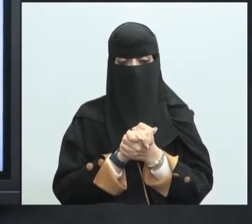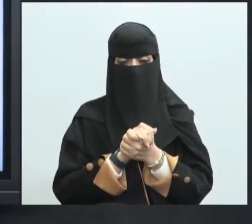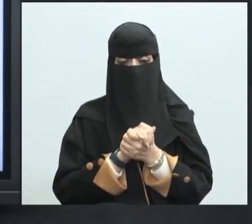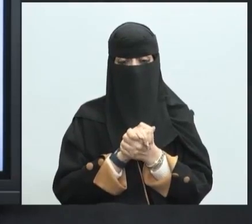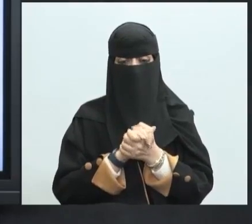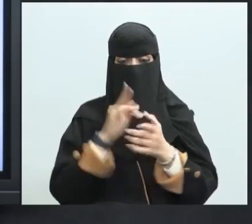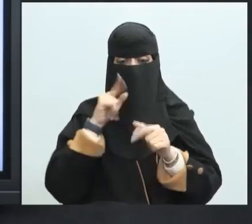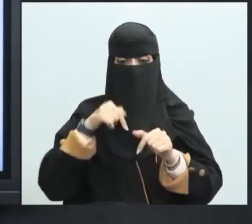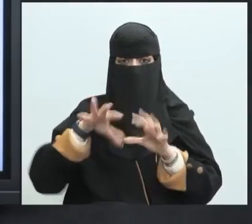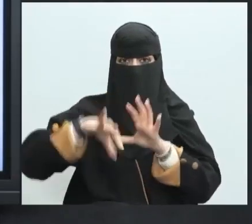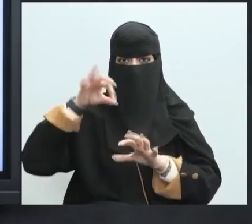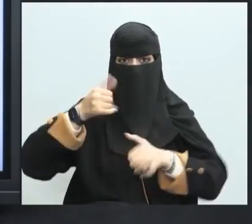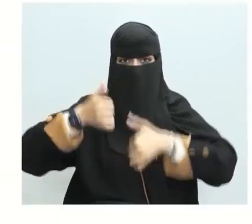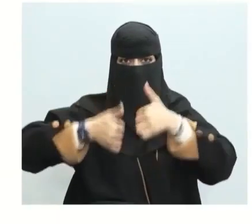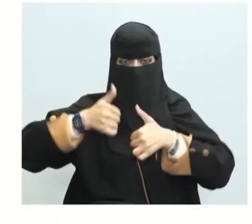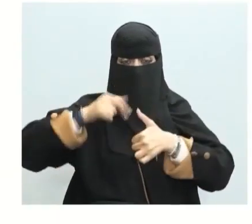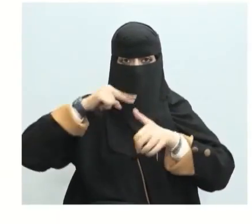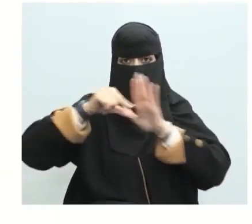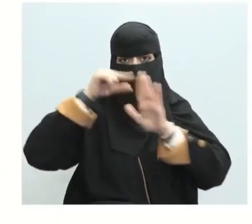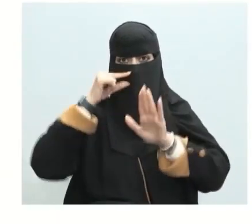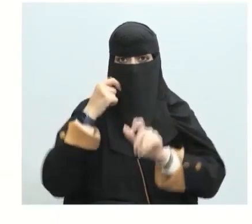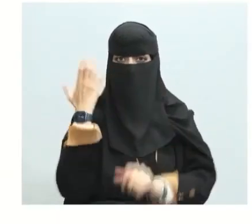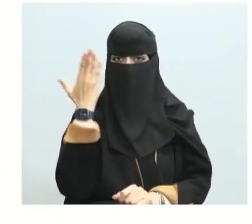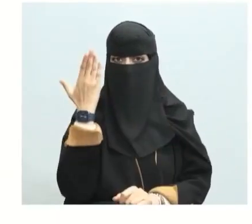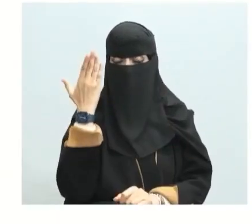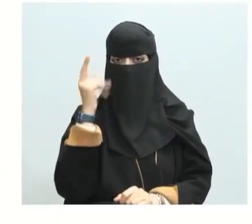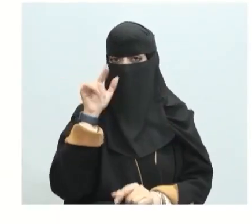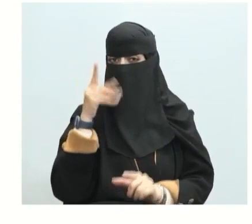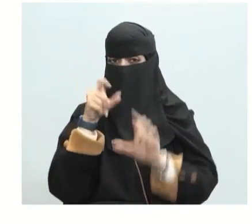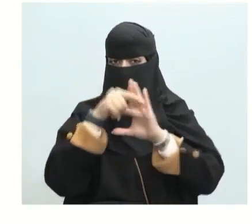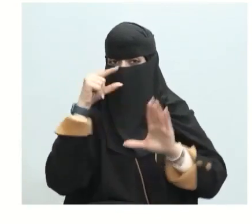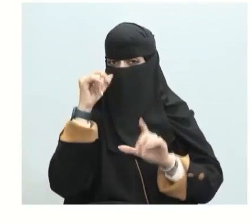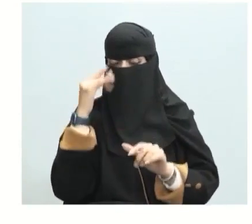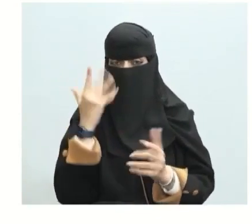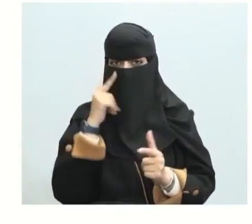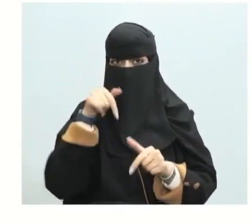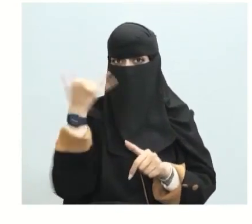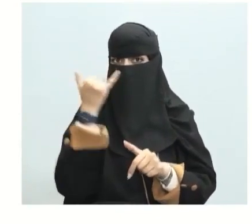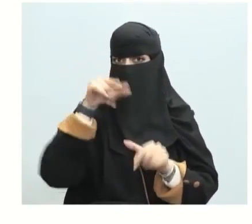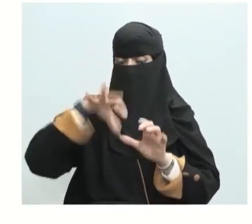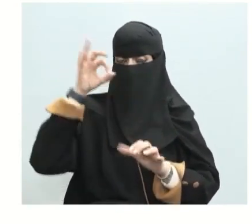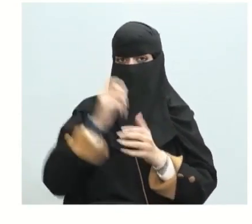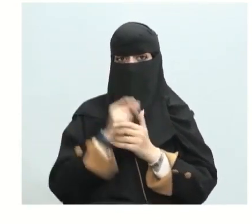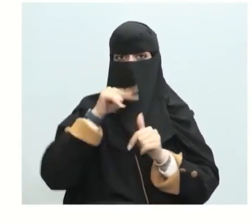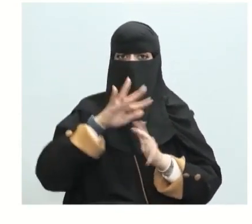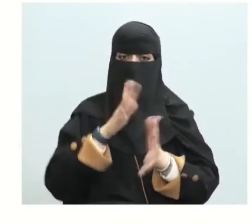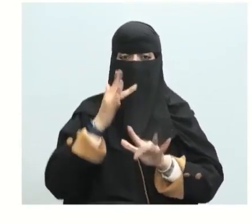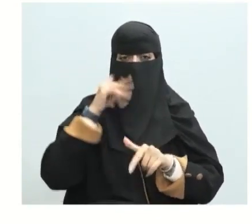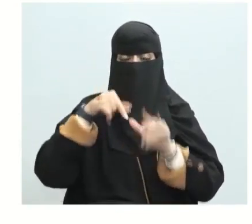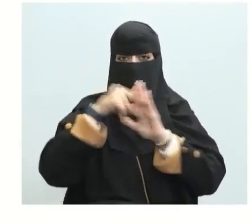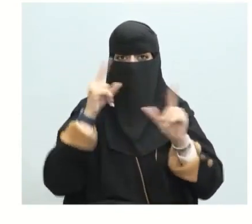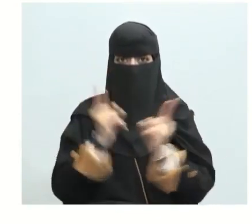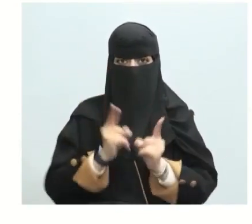التعلم اولا اختيار موضوع الالقاء اختيار موضوع الالقاء وهذا مهم جدا عندما لا يكون موضوعك